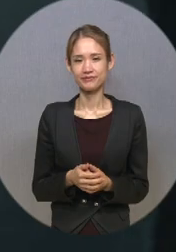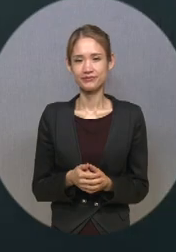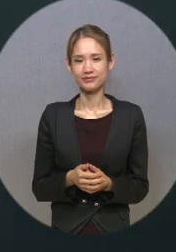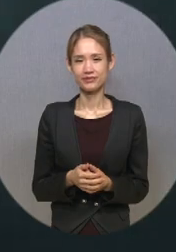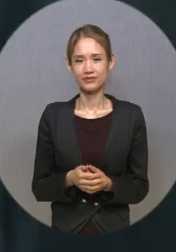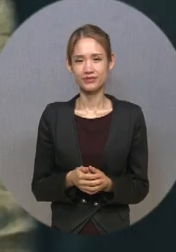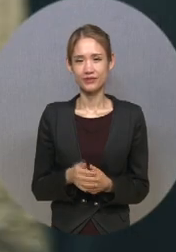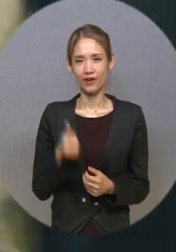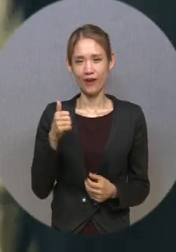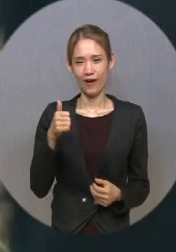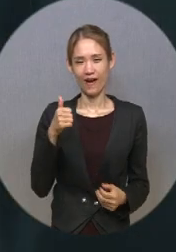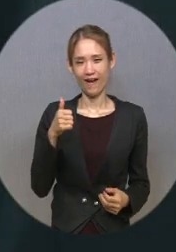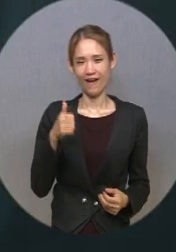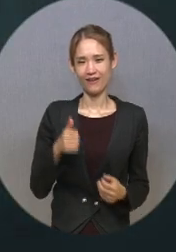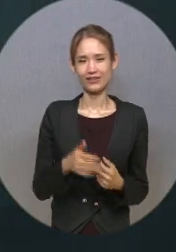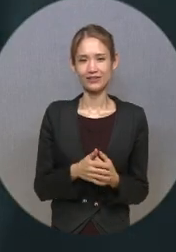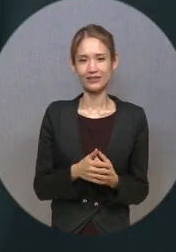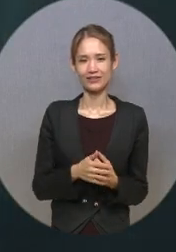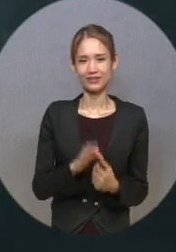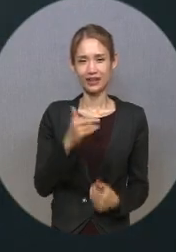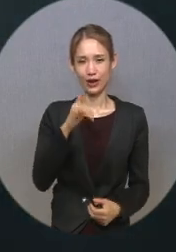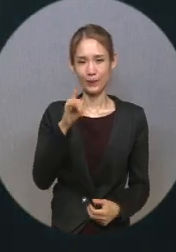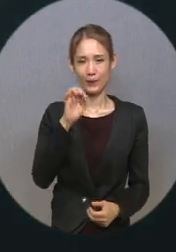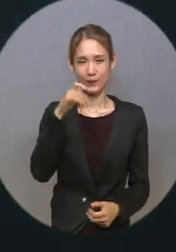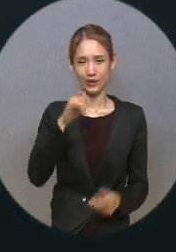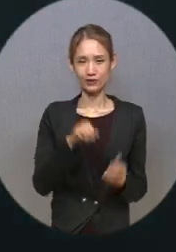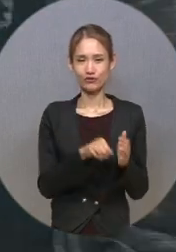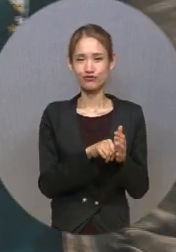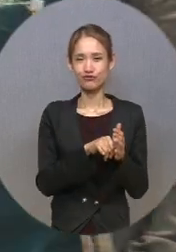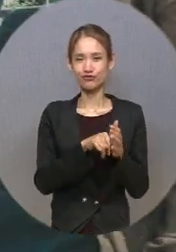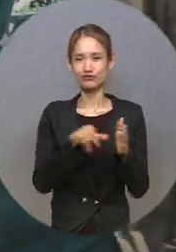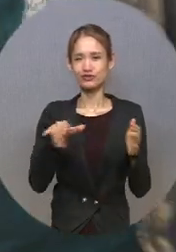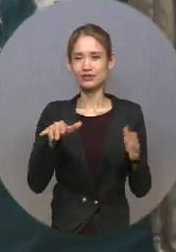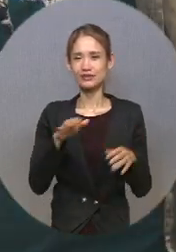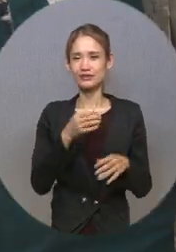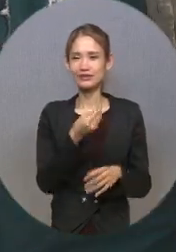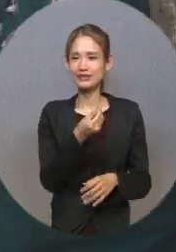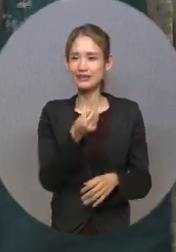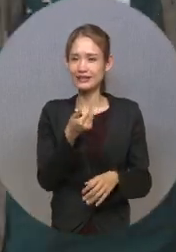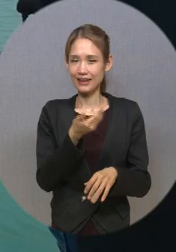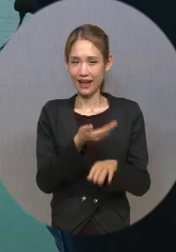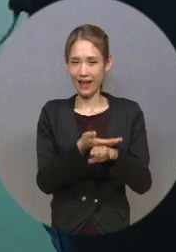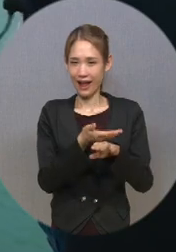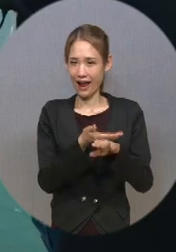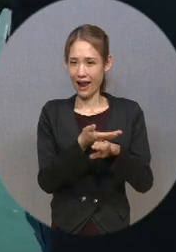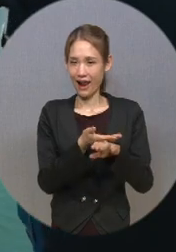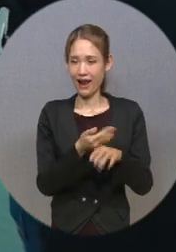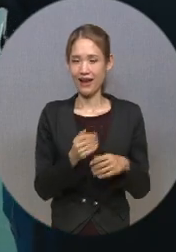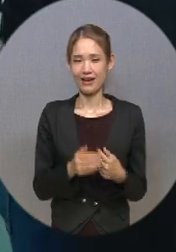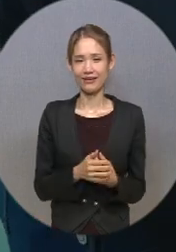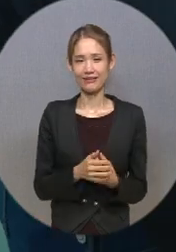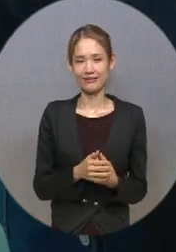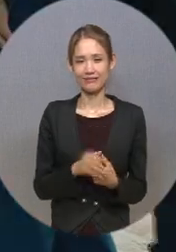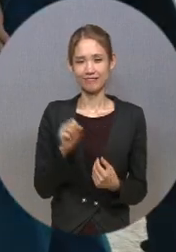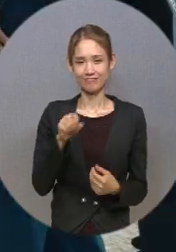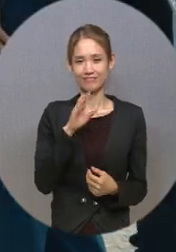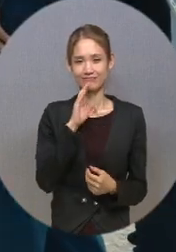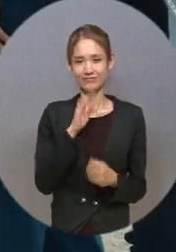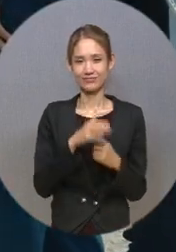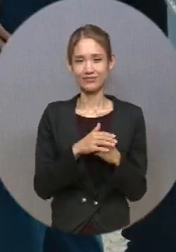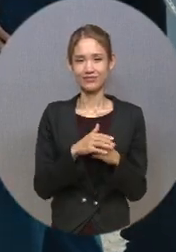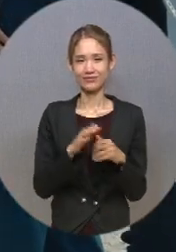역시. 남해가 멸치가 엄청 질이 다른데요, 다른데하고. 예, 맞습니다.